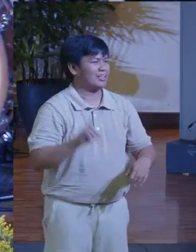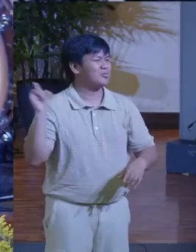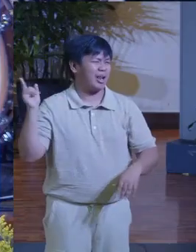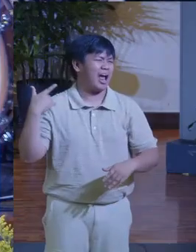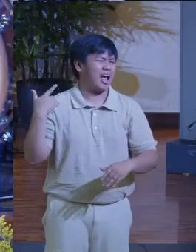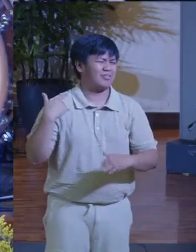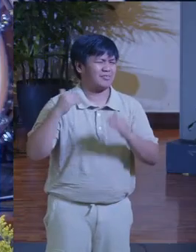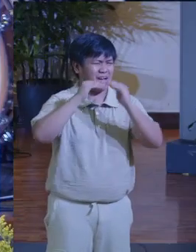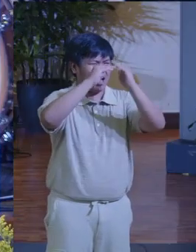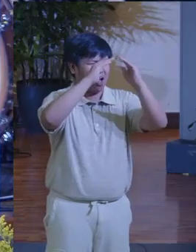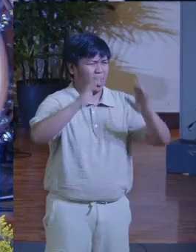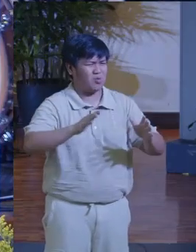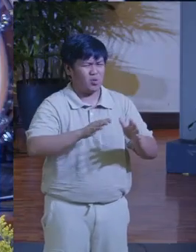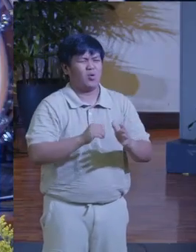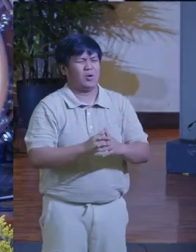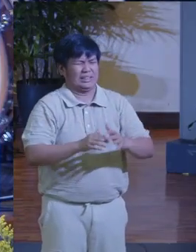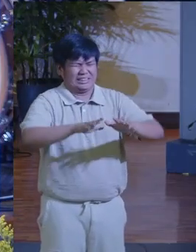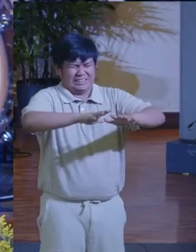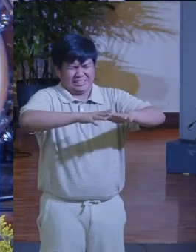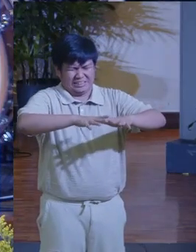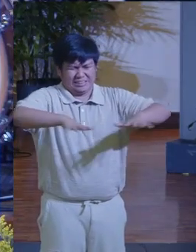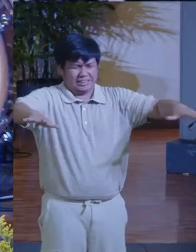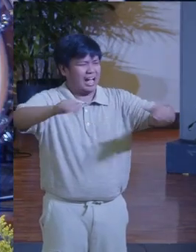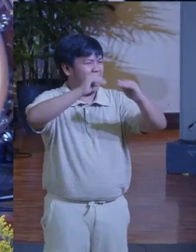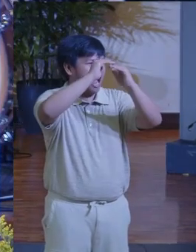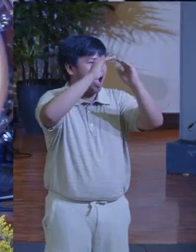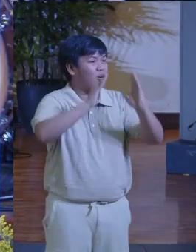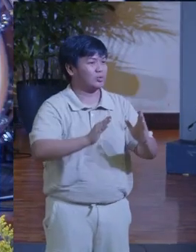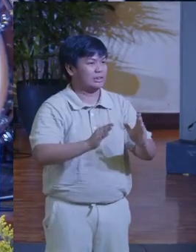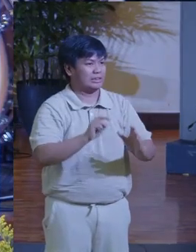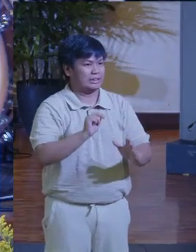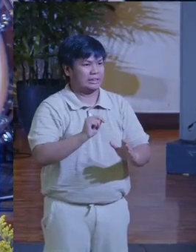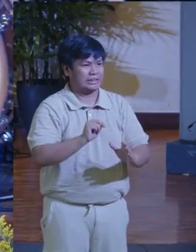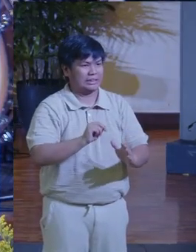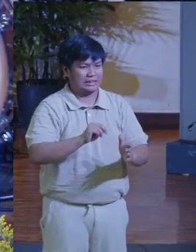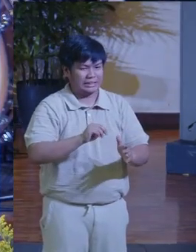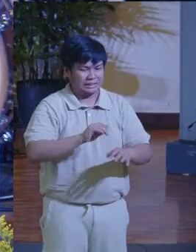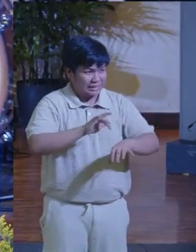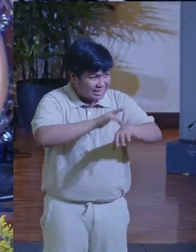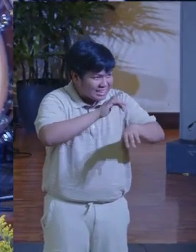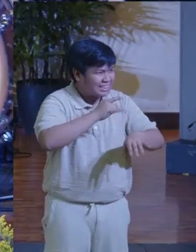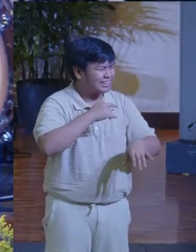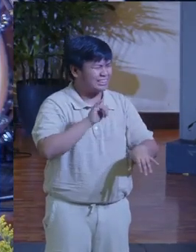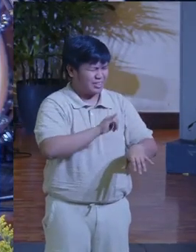ng sahig, no? Puro kahoy po.